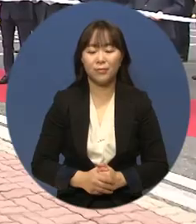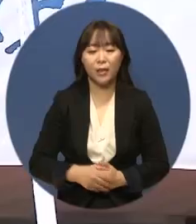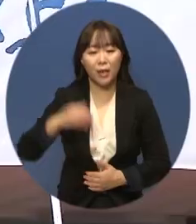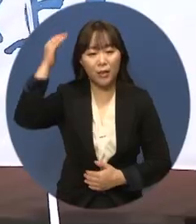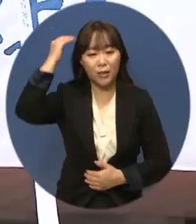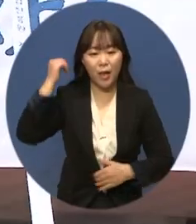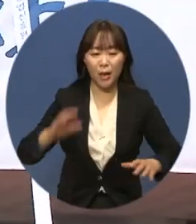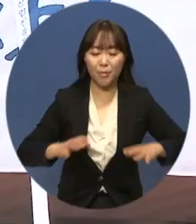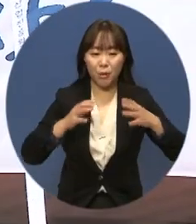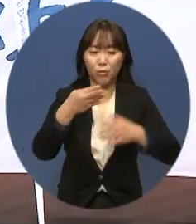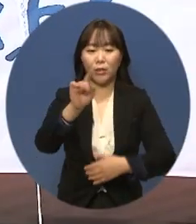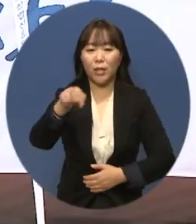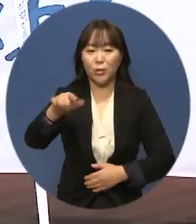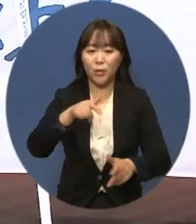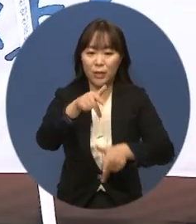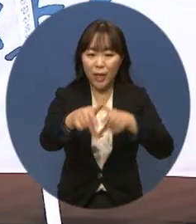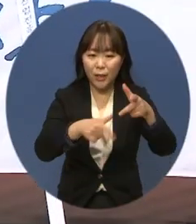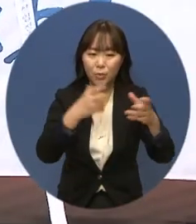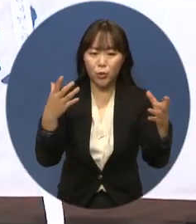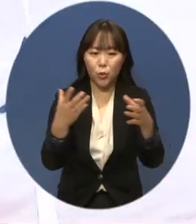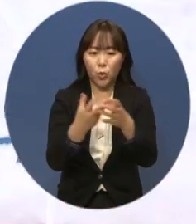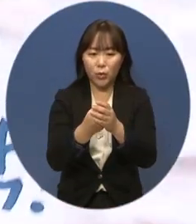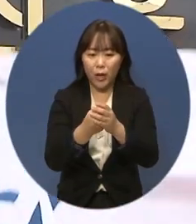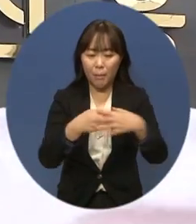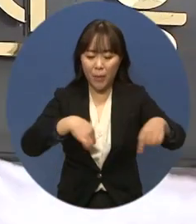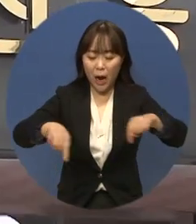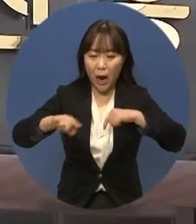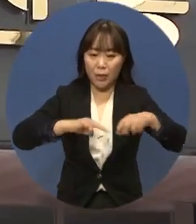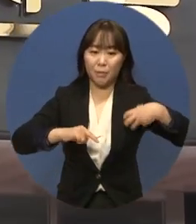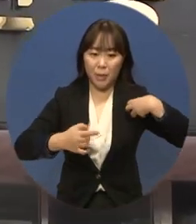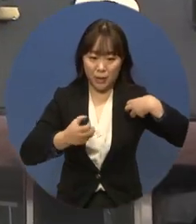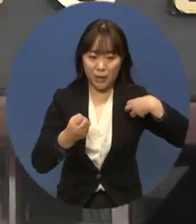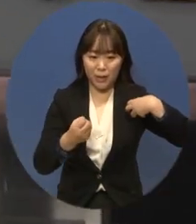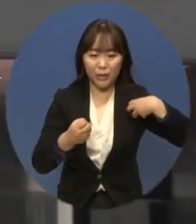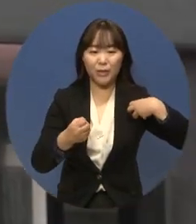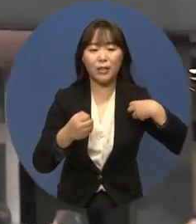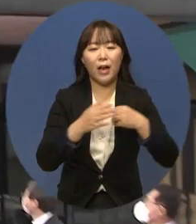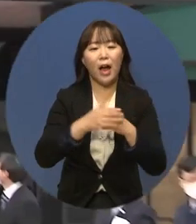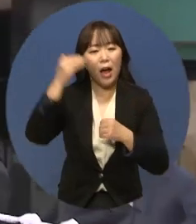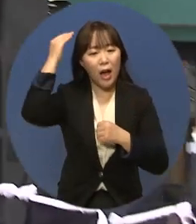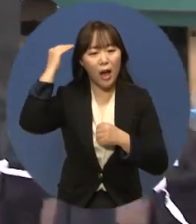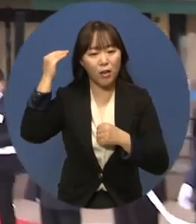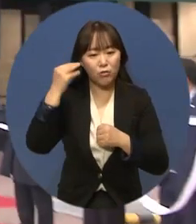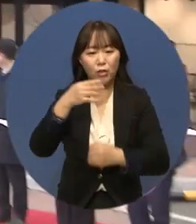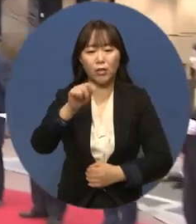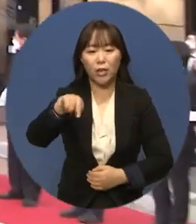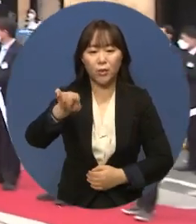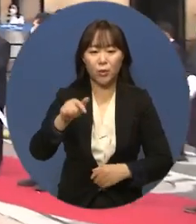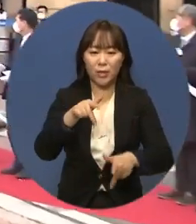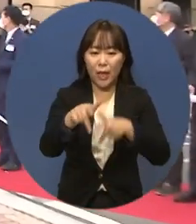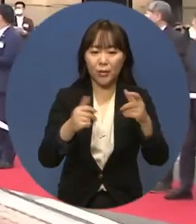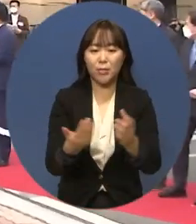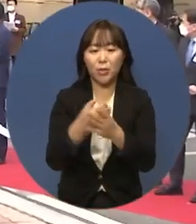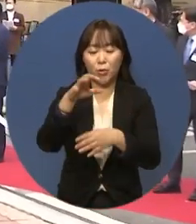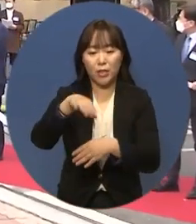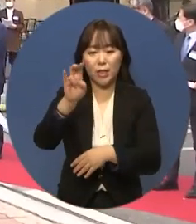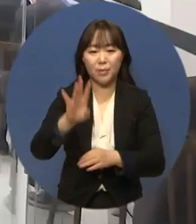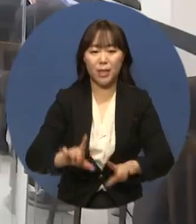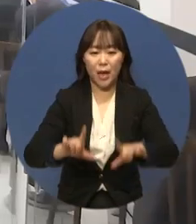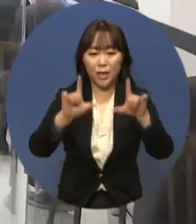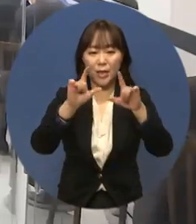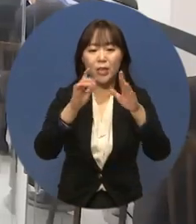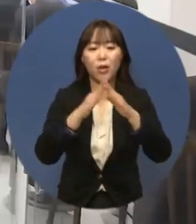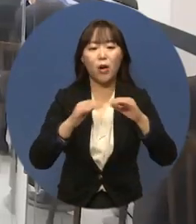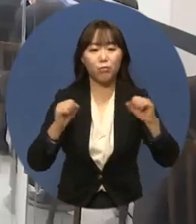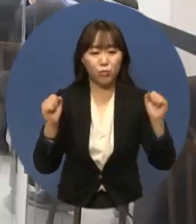대한민국 탄소 산업의 종합 컨트롤타워 역할을 수행하게 될 한복 탄소 산업 진흥원 이 지난 24일 전라북도에서